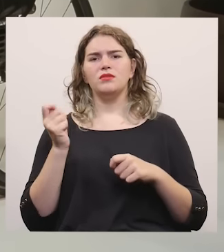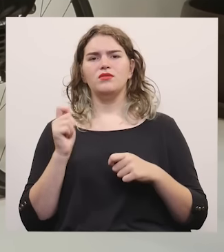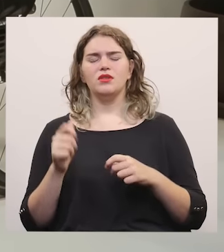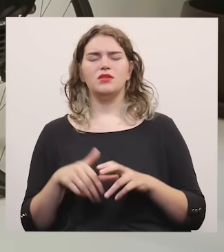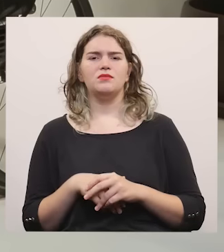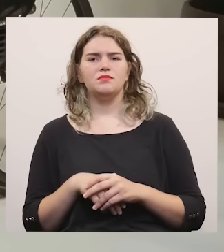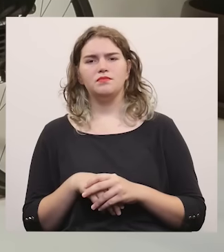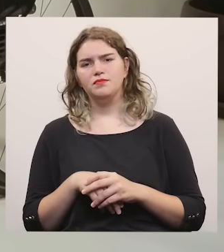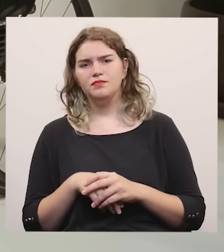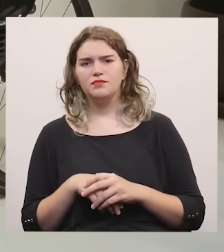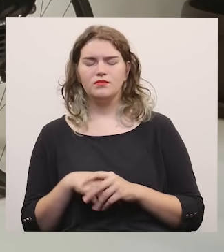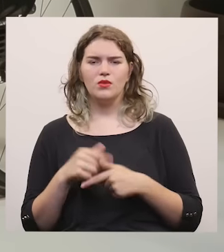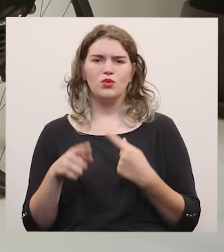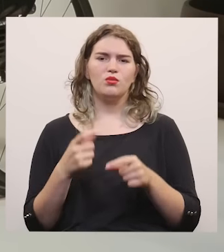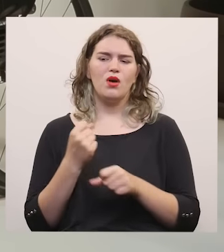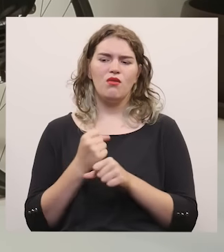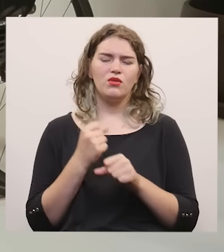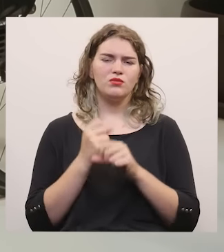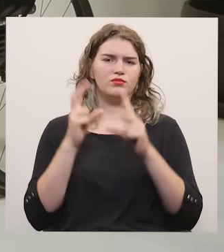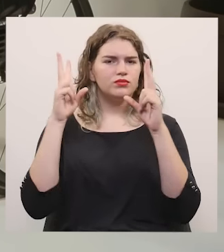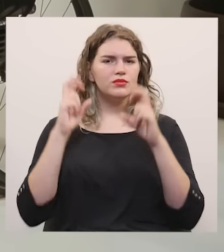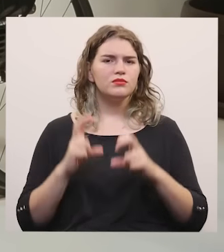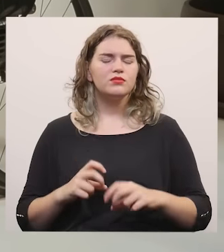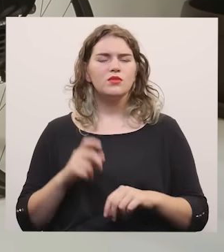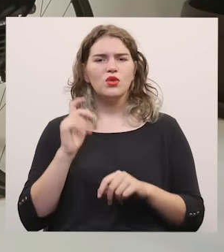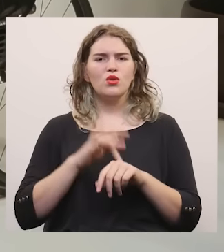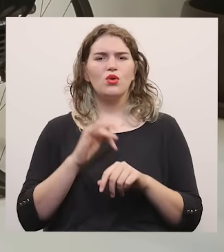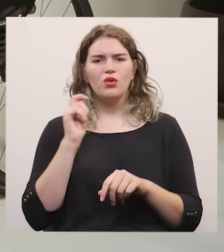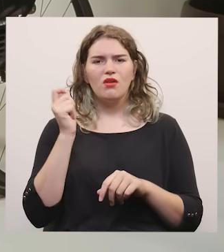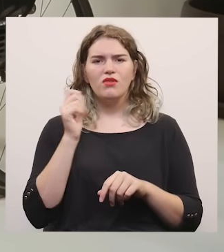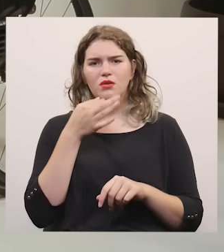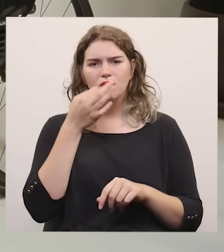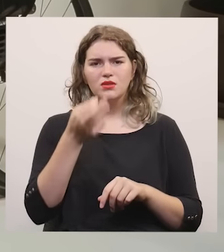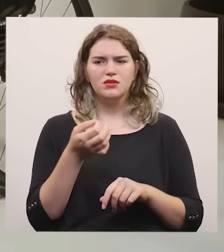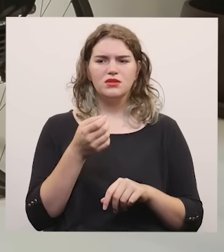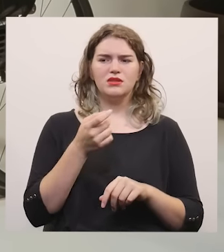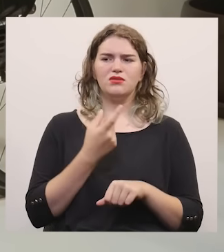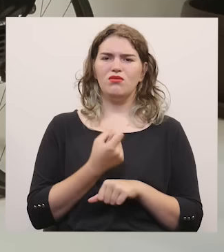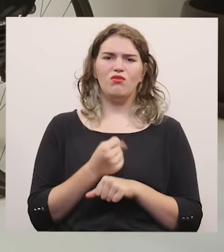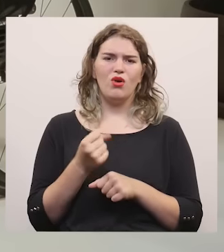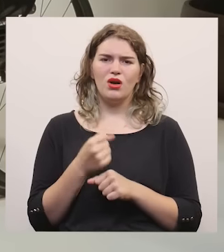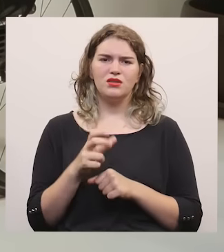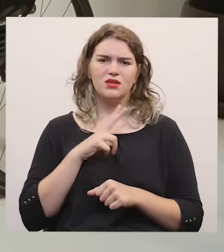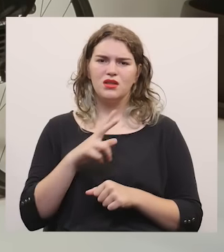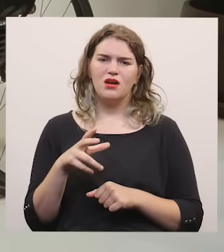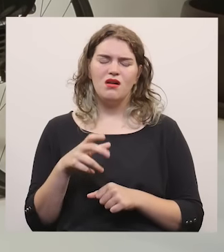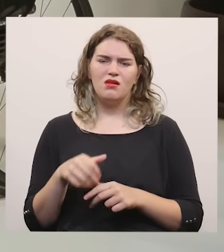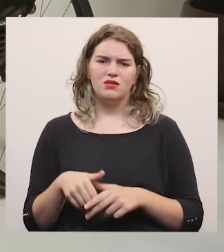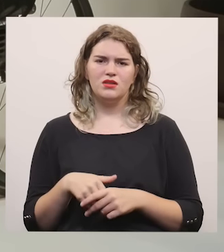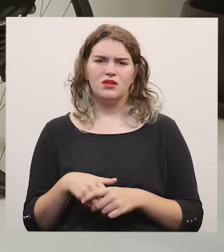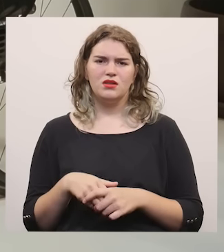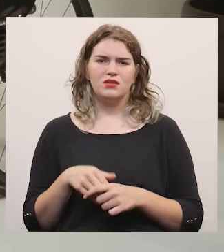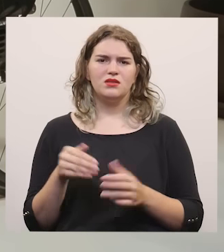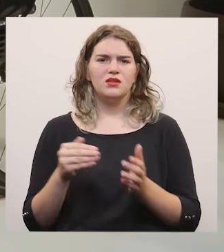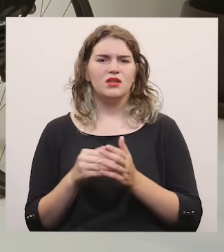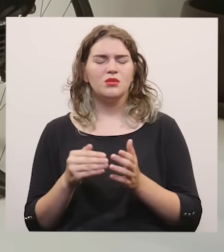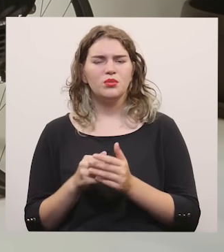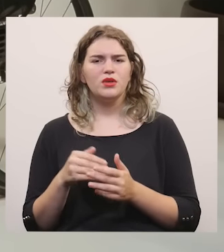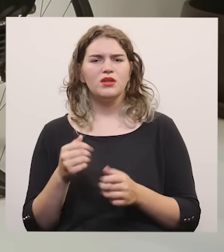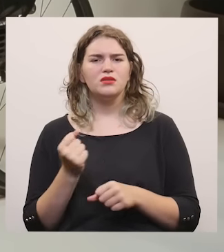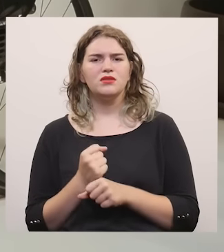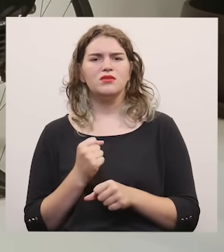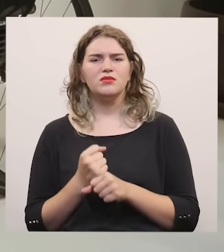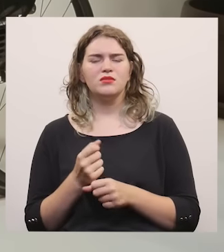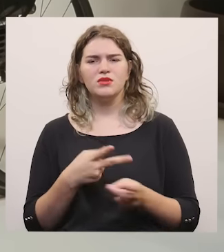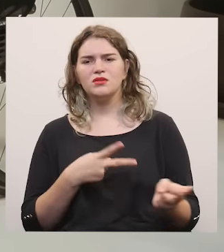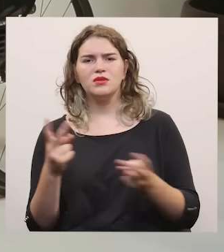afară. După ce s-a făcut RMN, a ieșit doctorul și mi-a spus că situația este foarte gravă cu Florin, că trebuie să